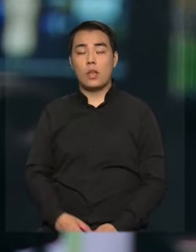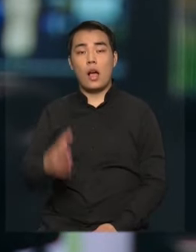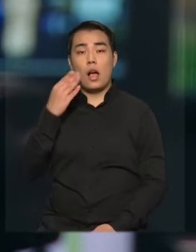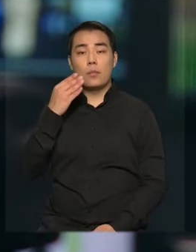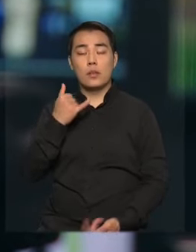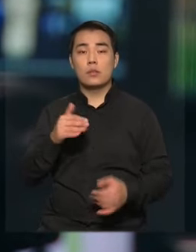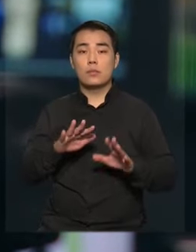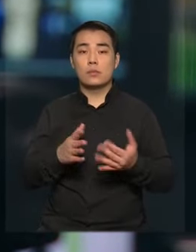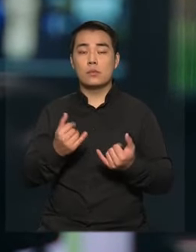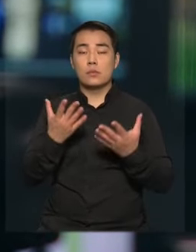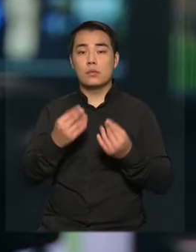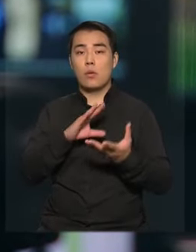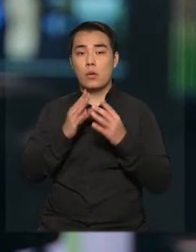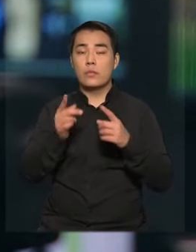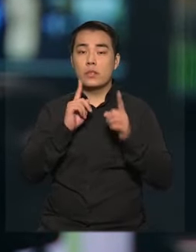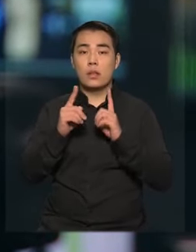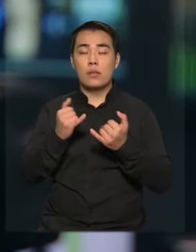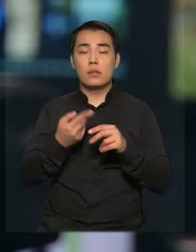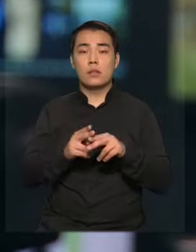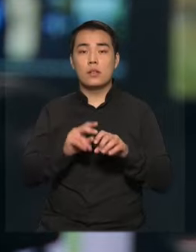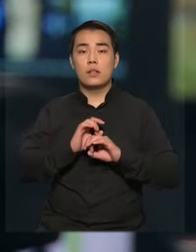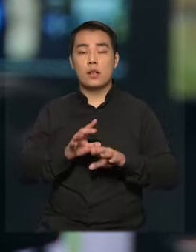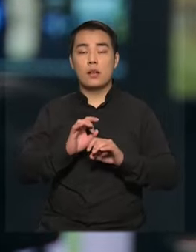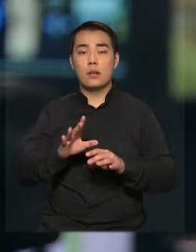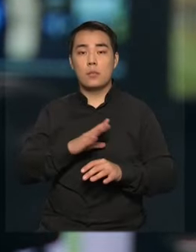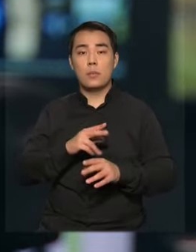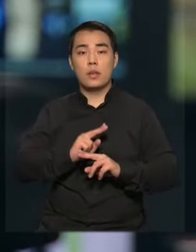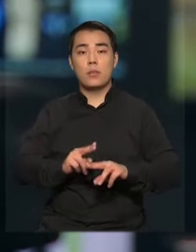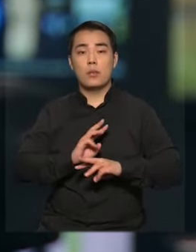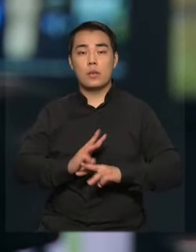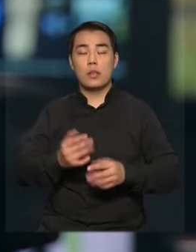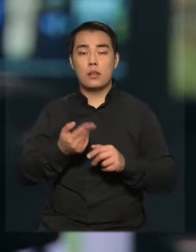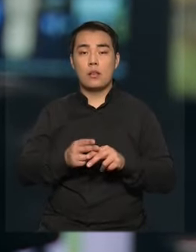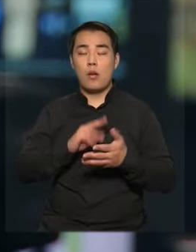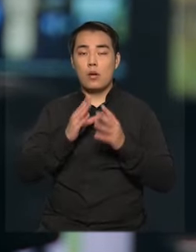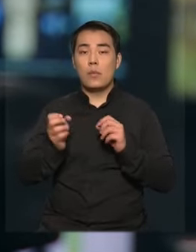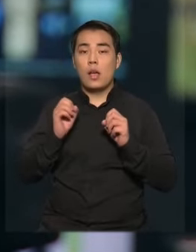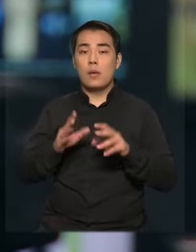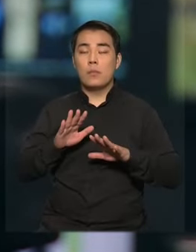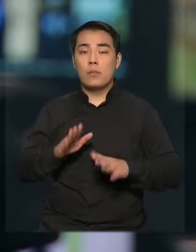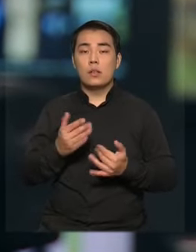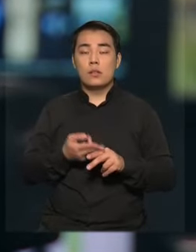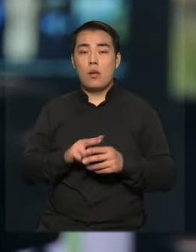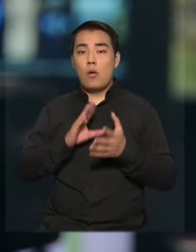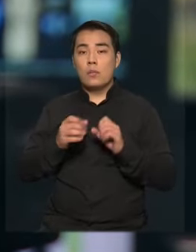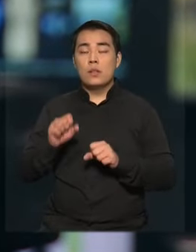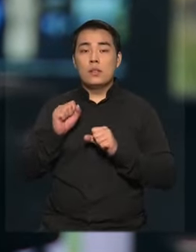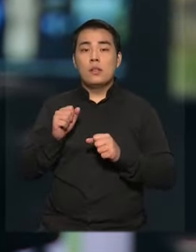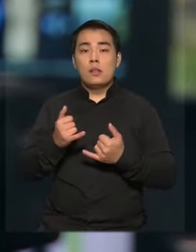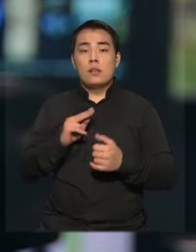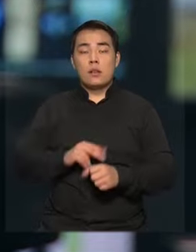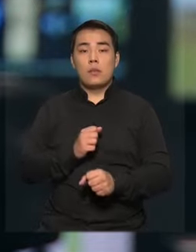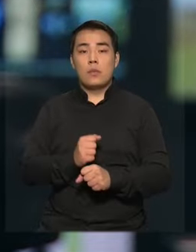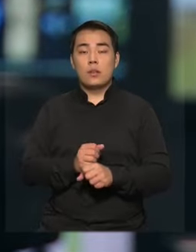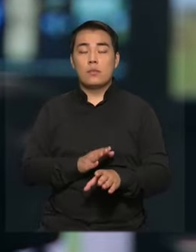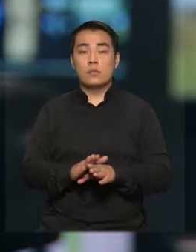Алматыдағы ахуал бүгінгі үкімет отырысында күн тәртібінен тыс қаралды. Премьер-министр сейсмикалық қауіп бар аймақтардағы азаматтық қорғаныс қызметтерінің